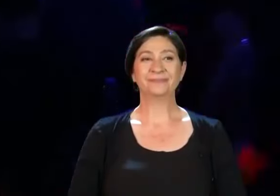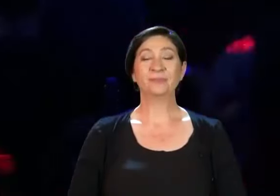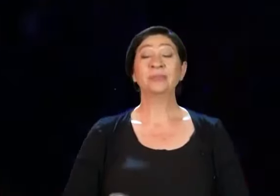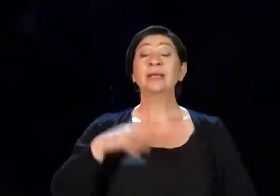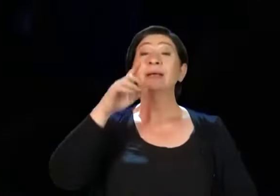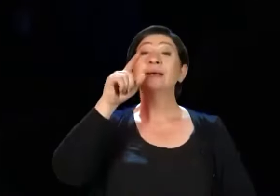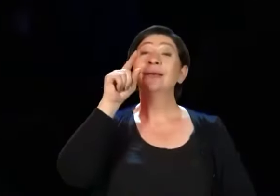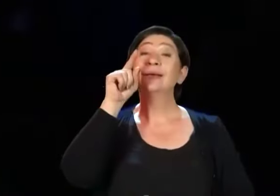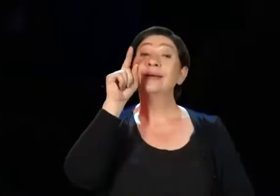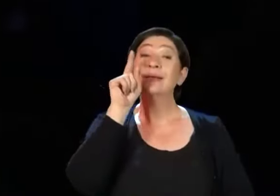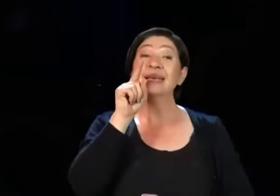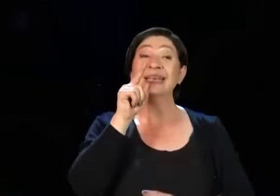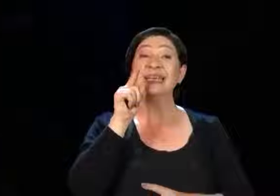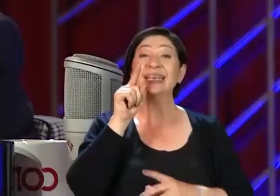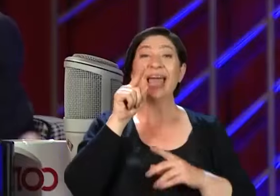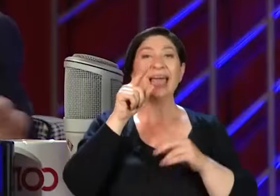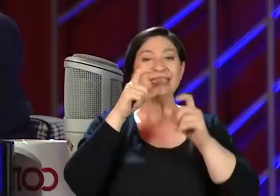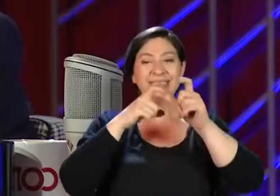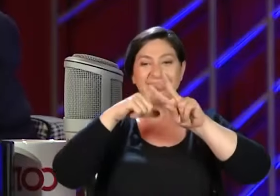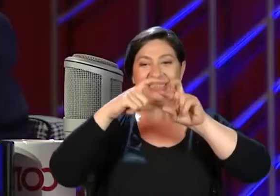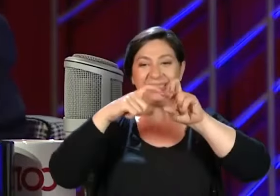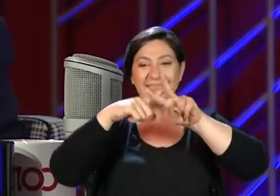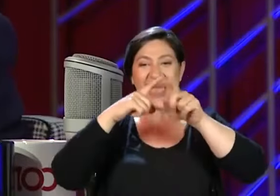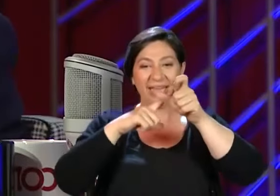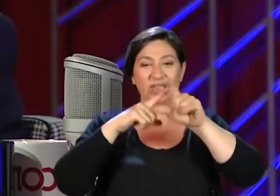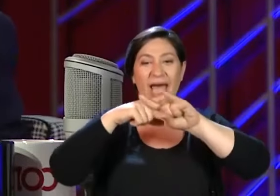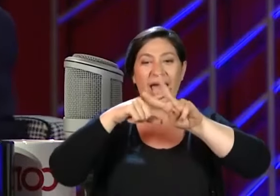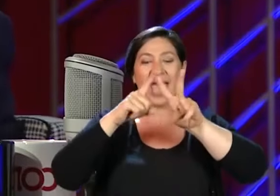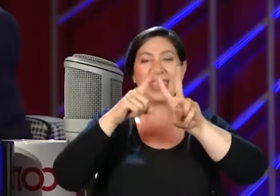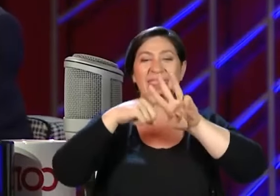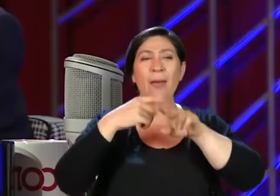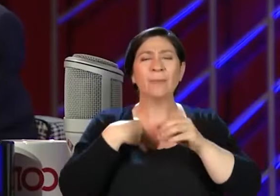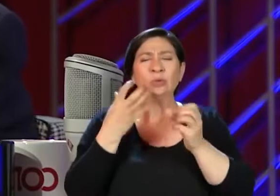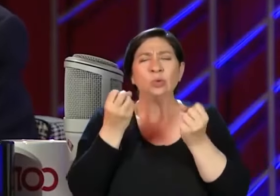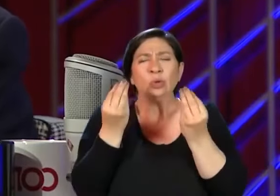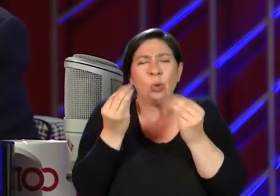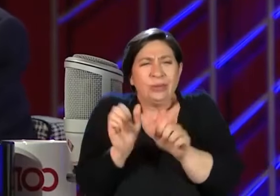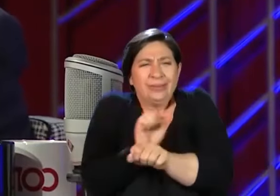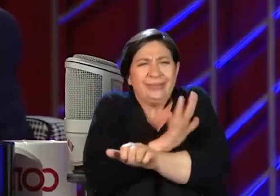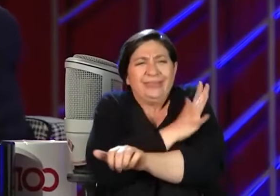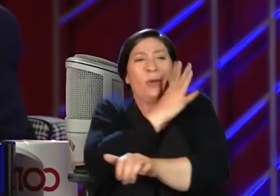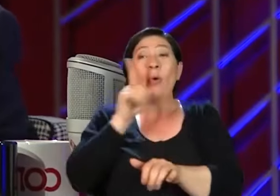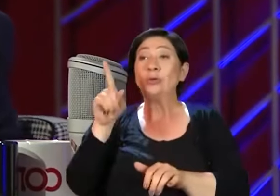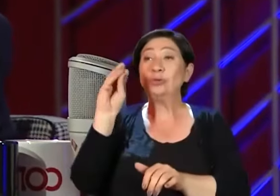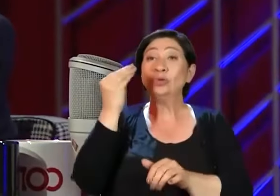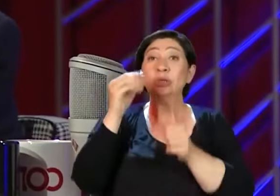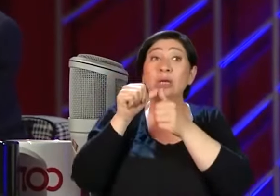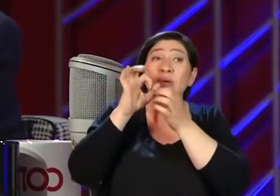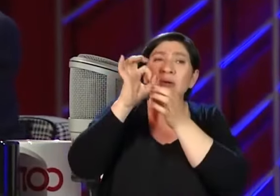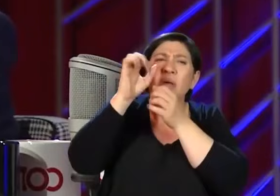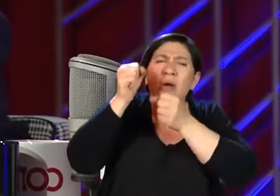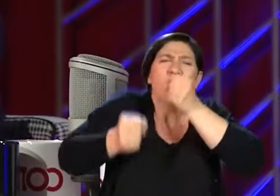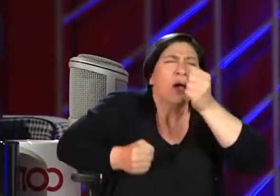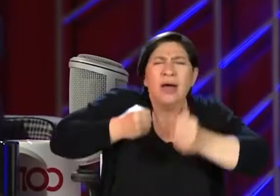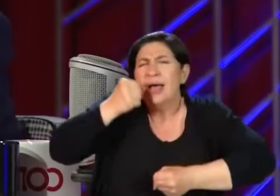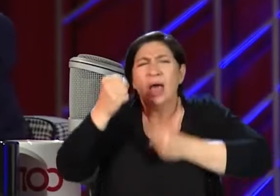Bu arada Saraçhane'de ben gerçekten hani çok etkilendim o çocuğun kilometrelerce